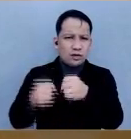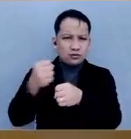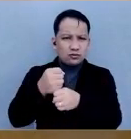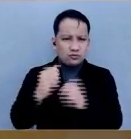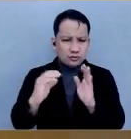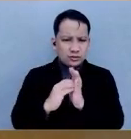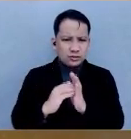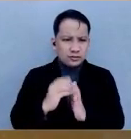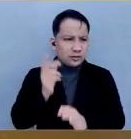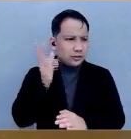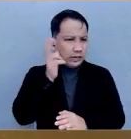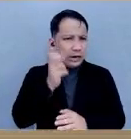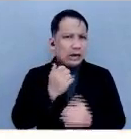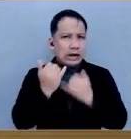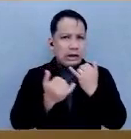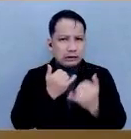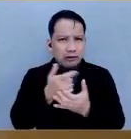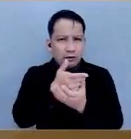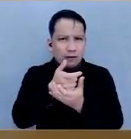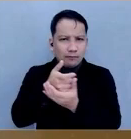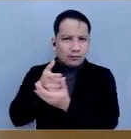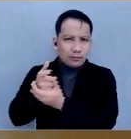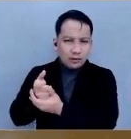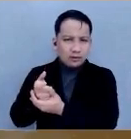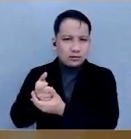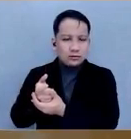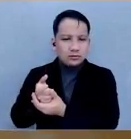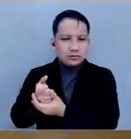sigawan na sinusod na ng putok ng baril.